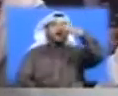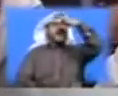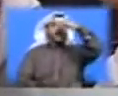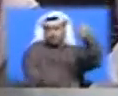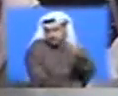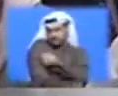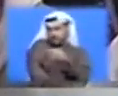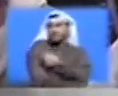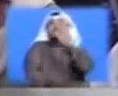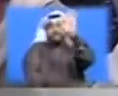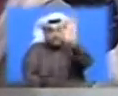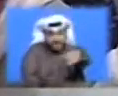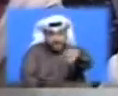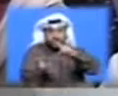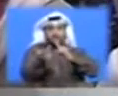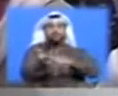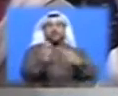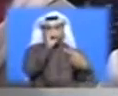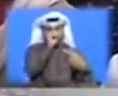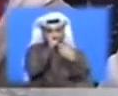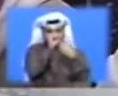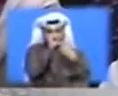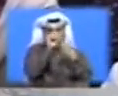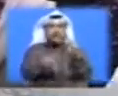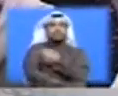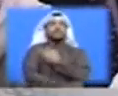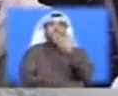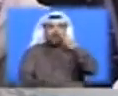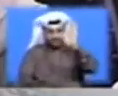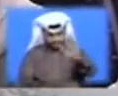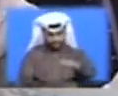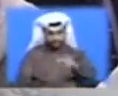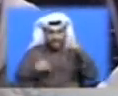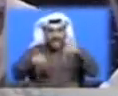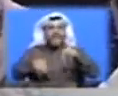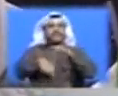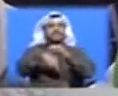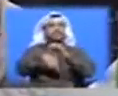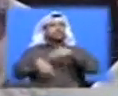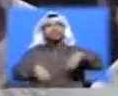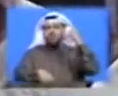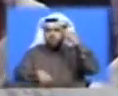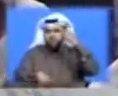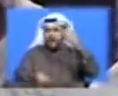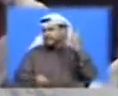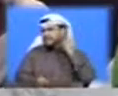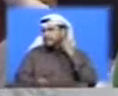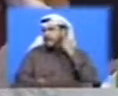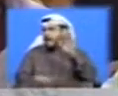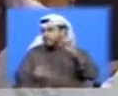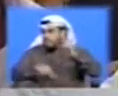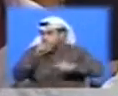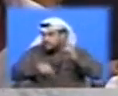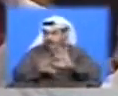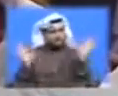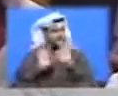الموسميه المتوافره تشمل التطعيم ضد الانفلونزا اللي هو H1N1 سابقا، الآن بدأ يسمى الإنفلونزا الموسمية، حتى المنظمة الصحية العالمية شالت